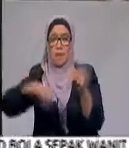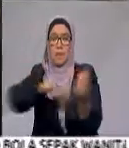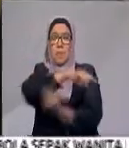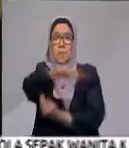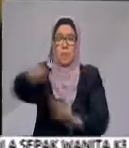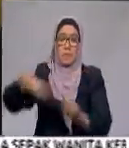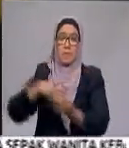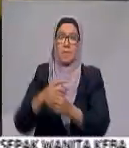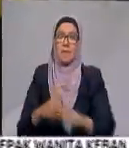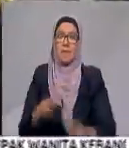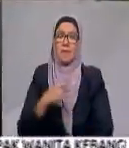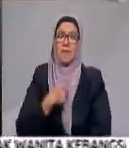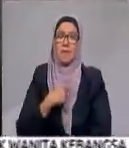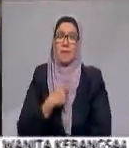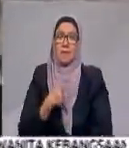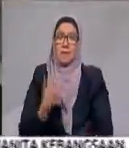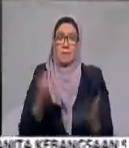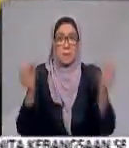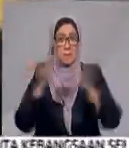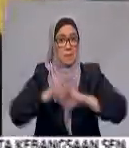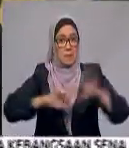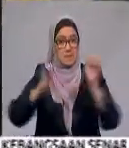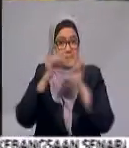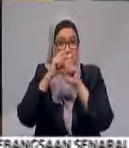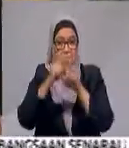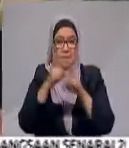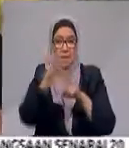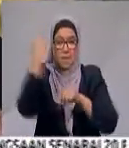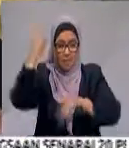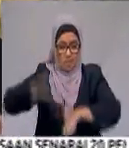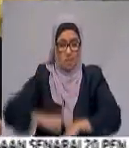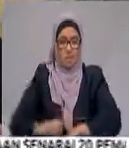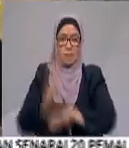I'm lost of words because this is my first win in S1K.